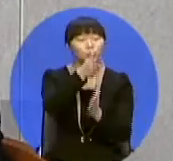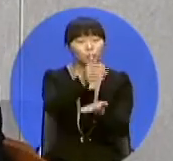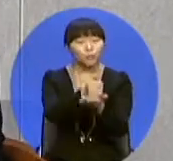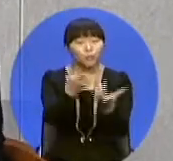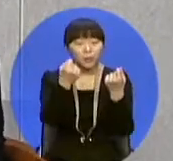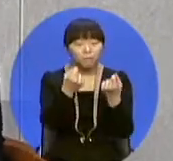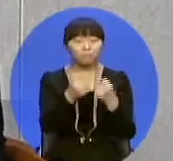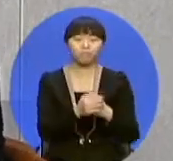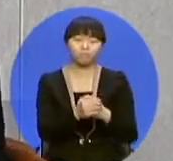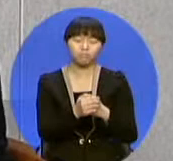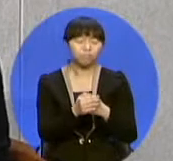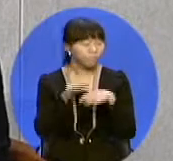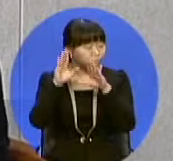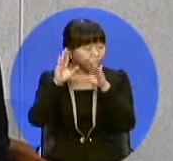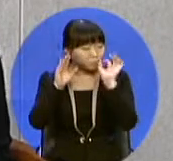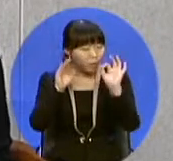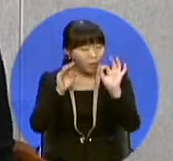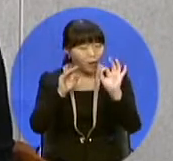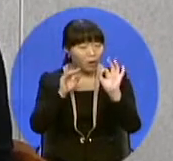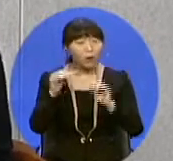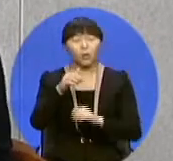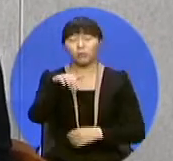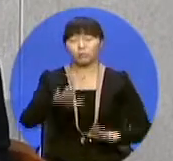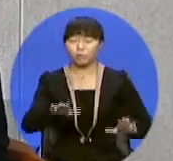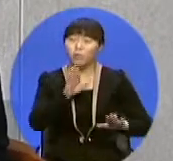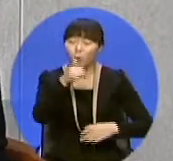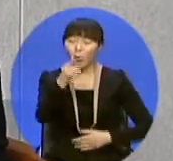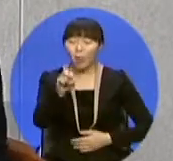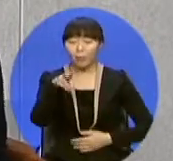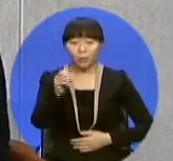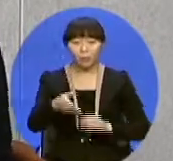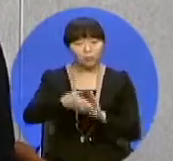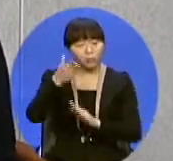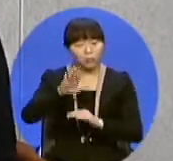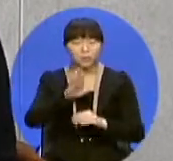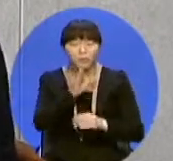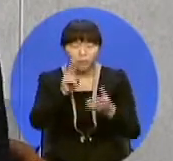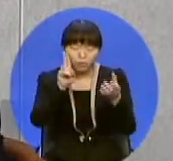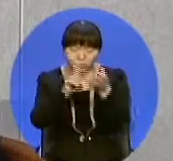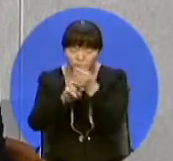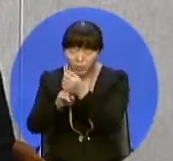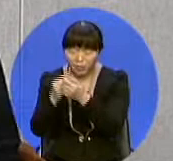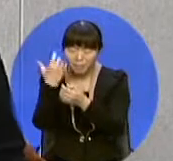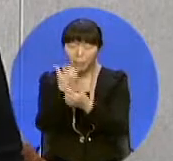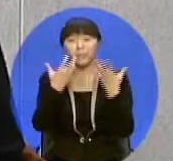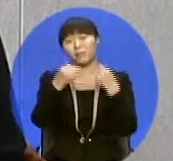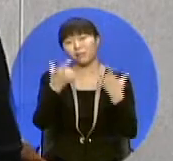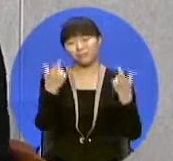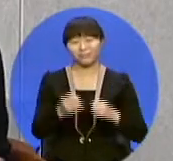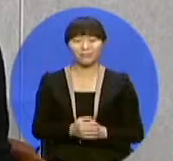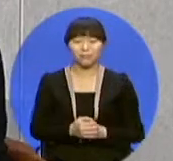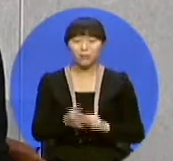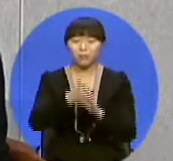시장님, 이렇게 말씀을 이렇게 듣다 보니까 광명시에는 정말 알지 못했던 숨어있는 매력들이 아주 많은 것 같아요.